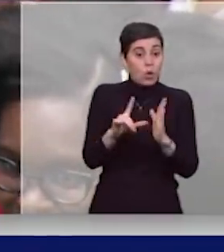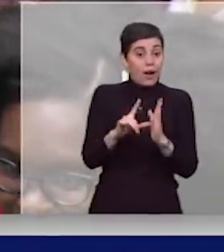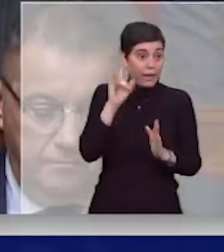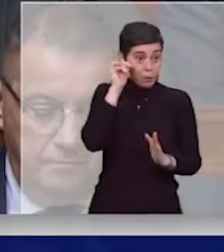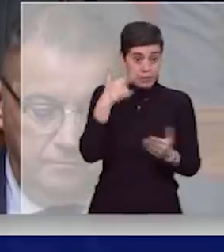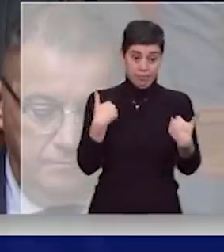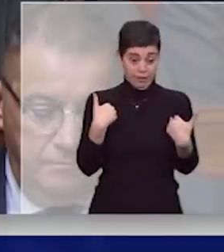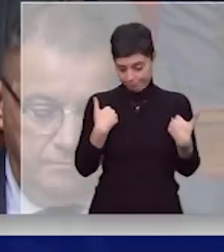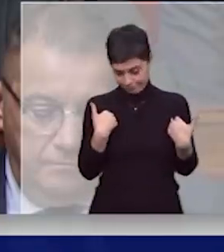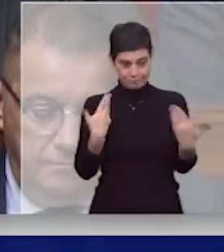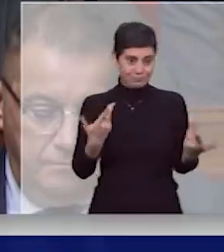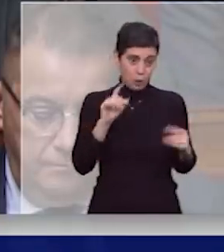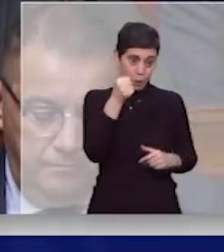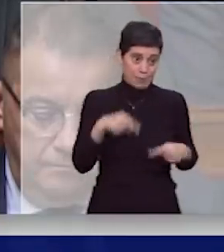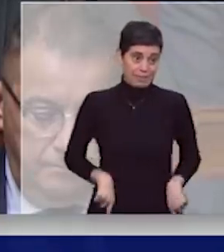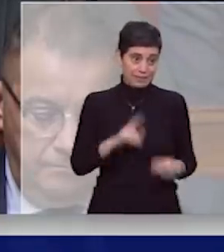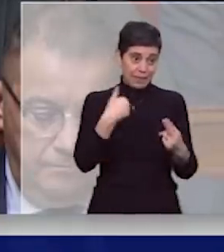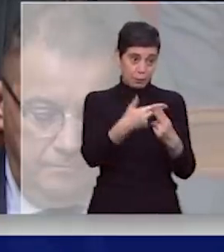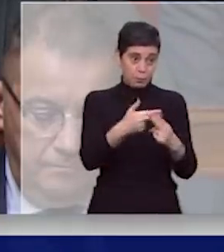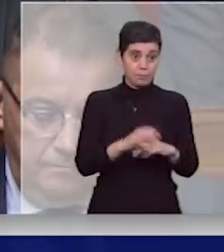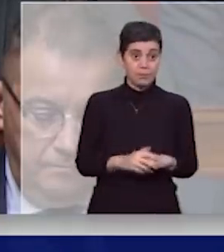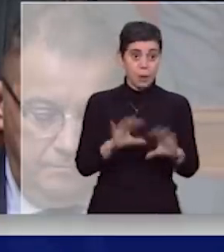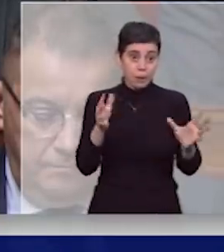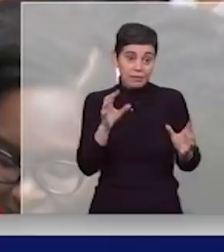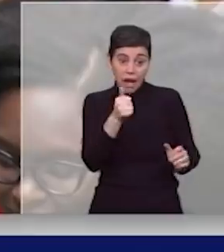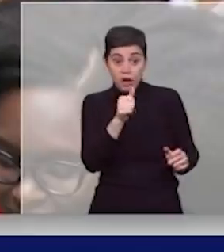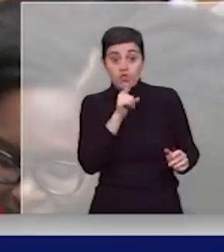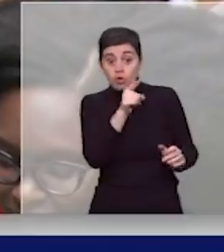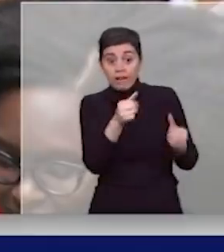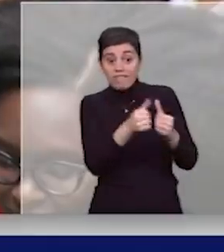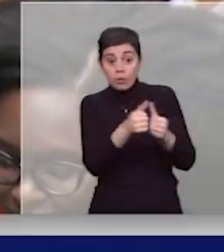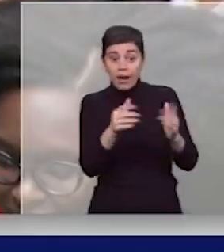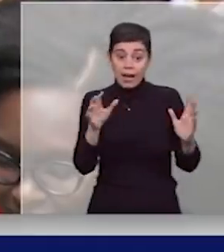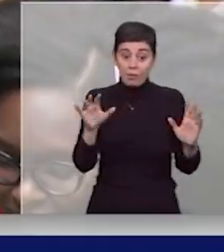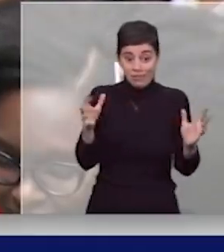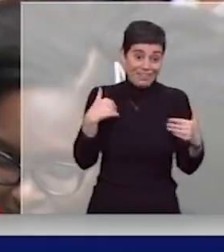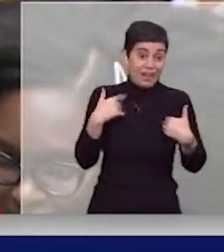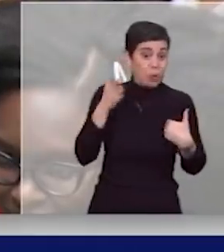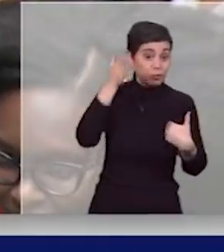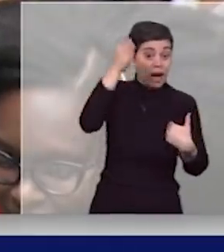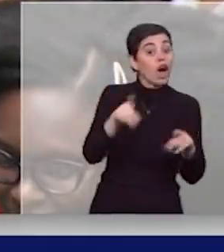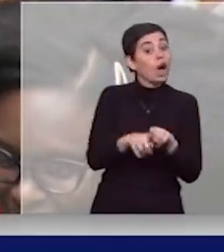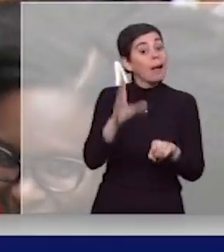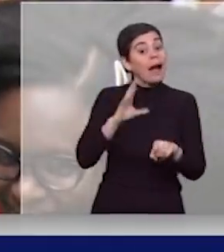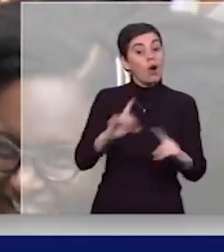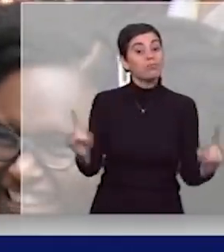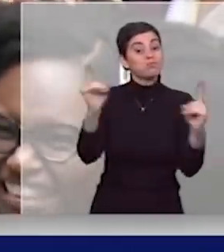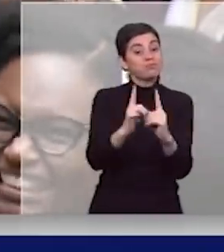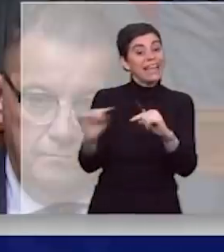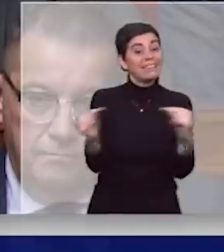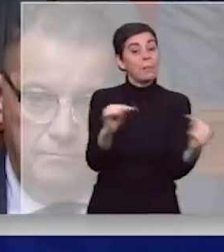va vous répondre et il arrivera peut-être, je ne sais pas, qu'un jour vous ayez l'occasion de débattre à nouveau avec le Président de la